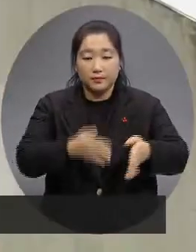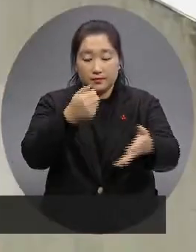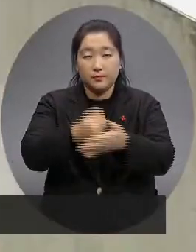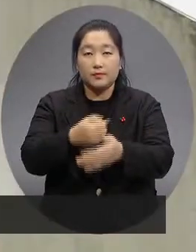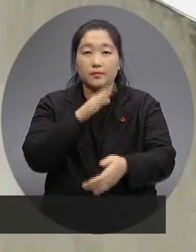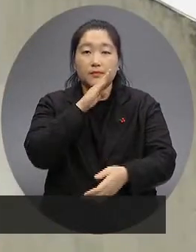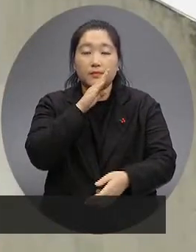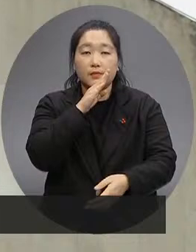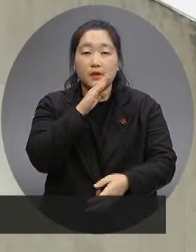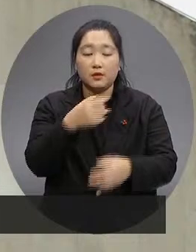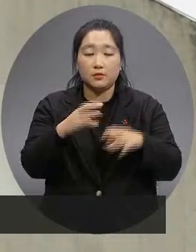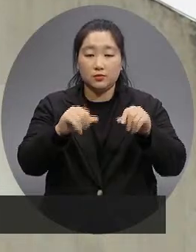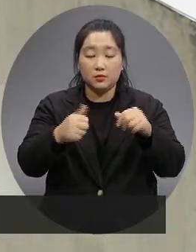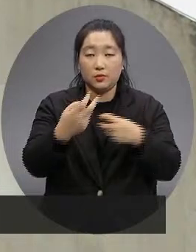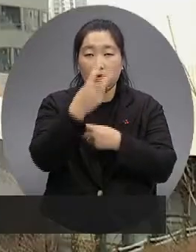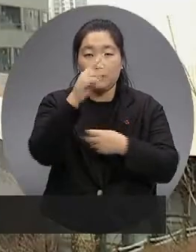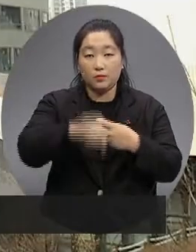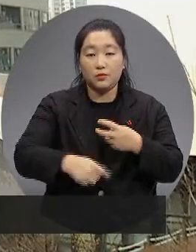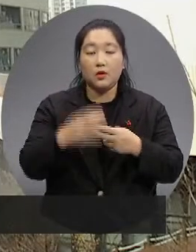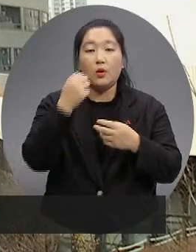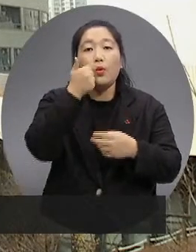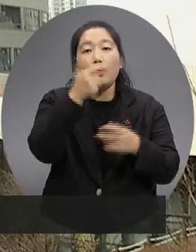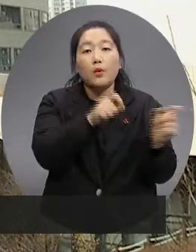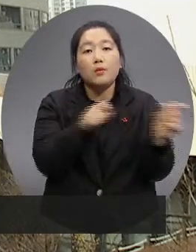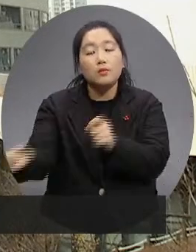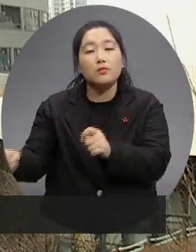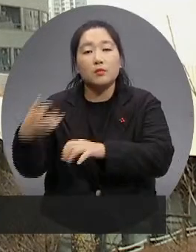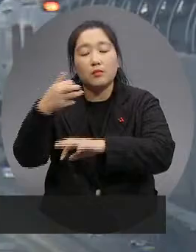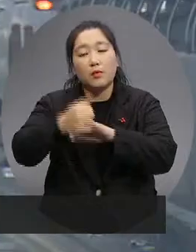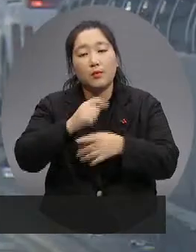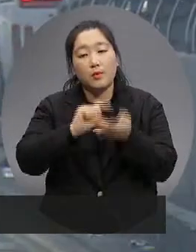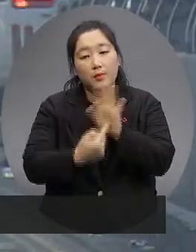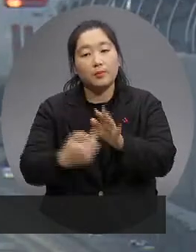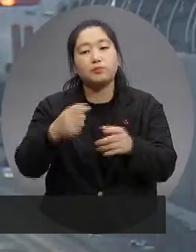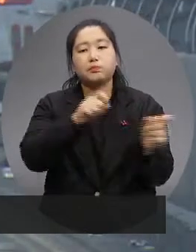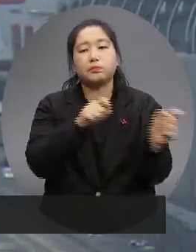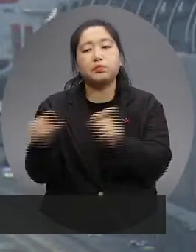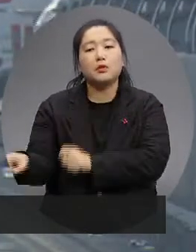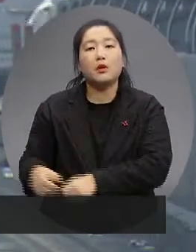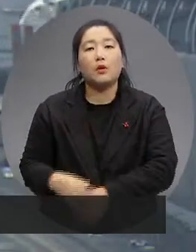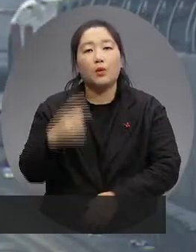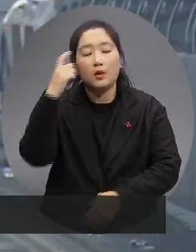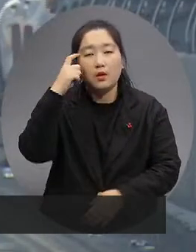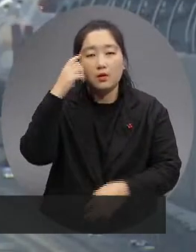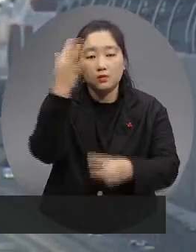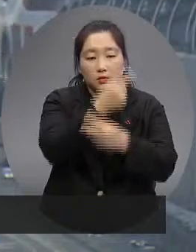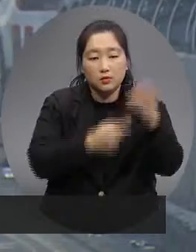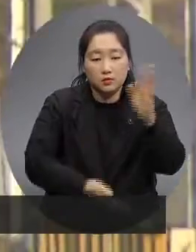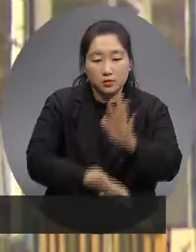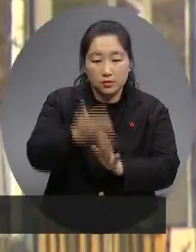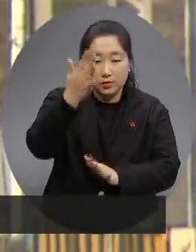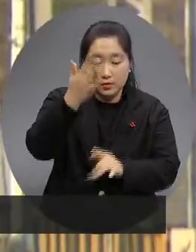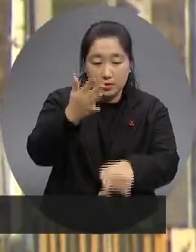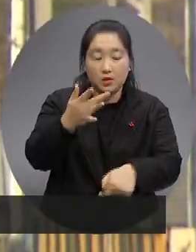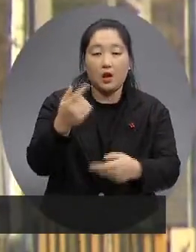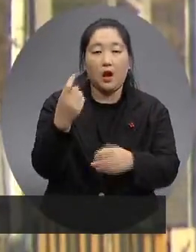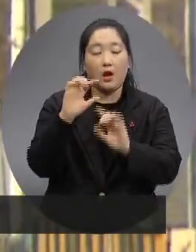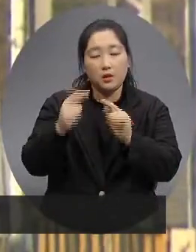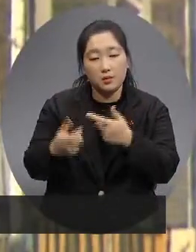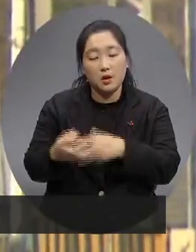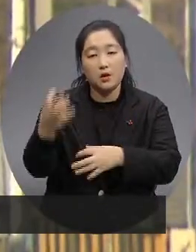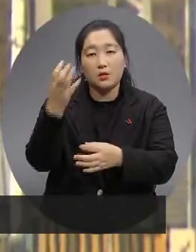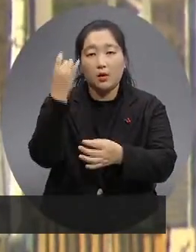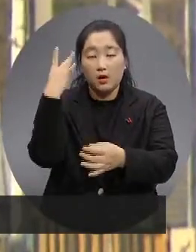국토교통부는 5달이나 기한을 연장하며 결론을 미뤘습니다. 청주 도심을 통과하든 기존 충북선을